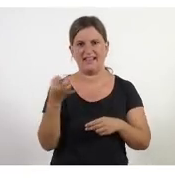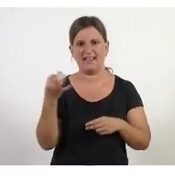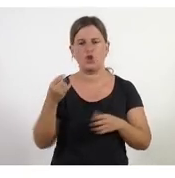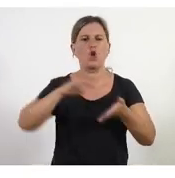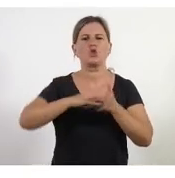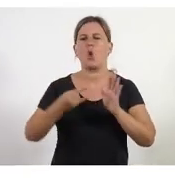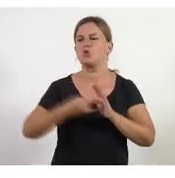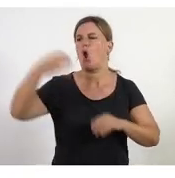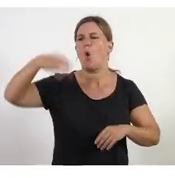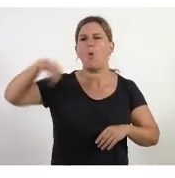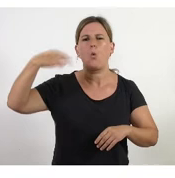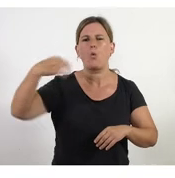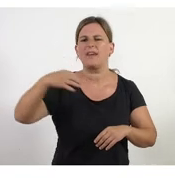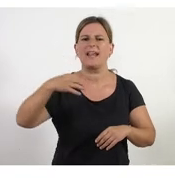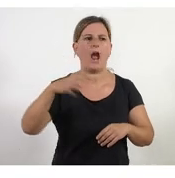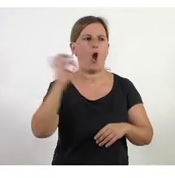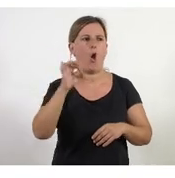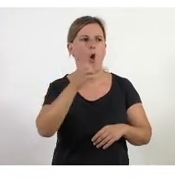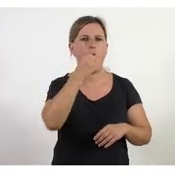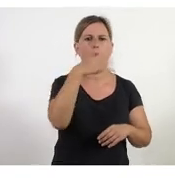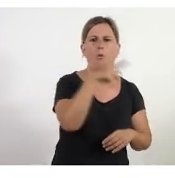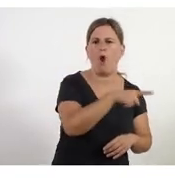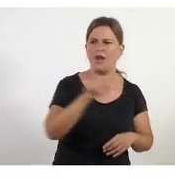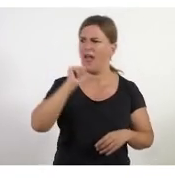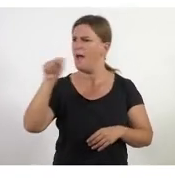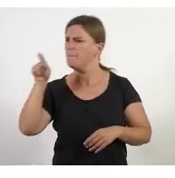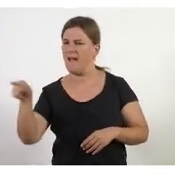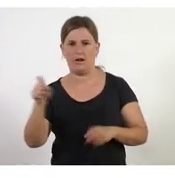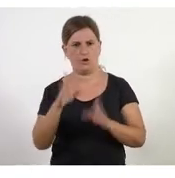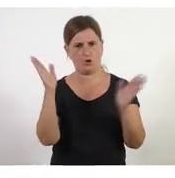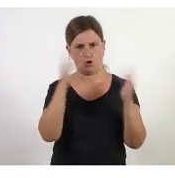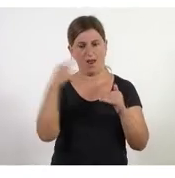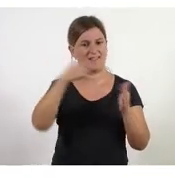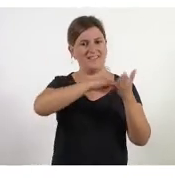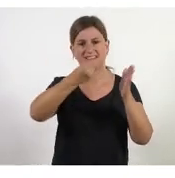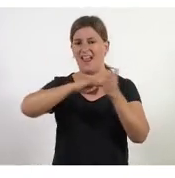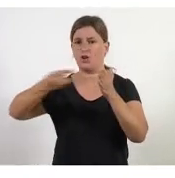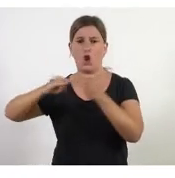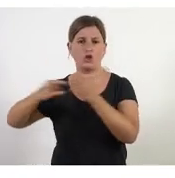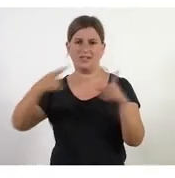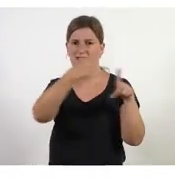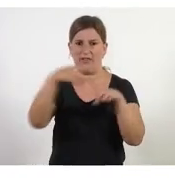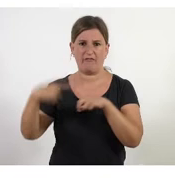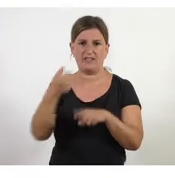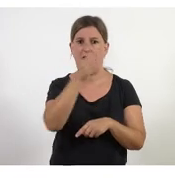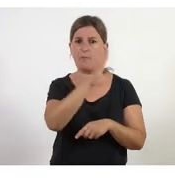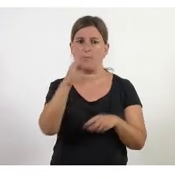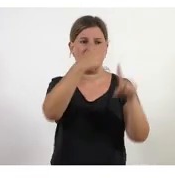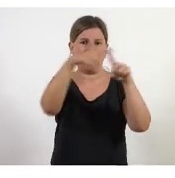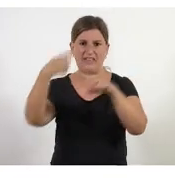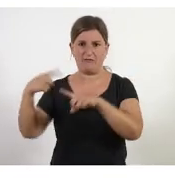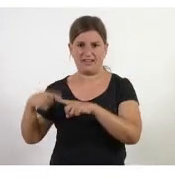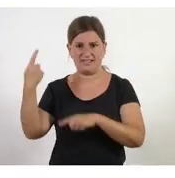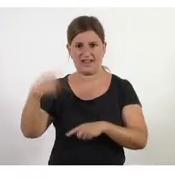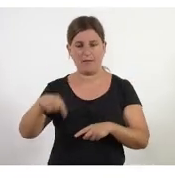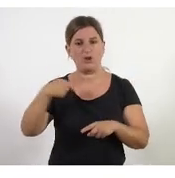solució bona o dolenta. Hi ha diferents tecnologies, diferents aplicacions. Nosaltres ara, avui,